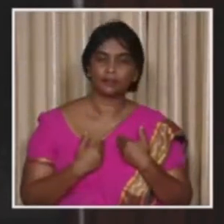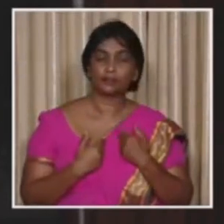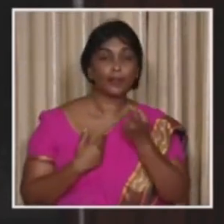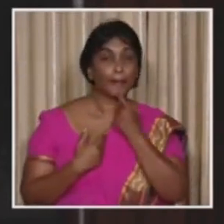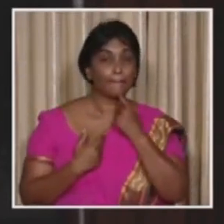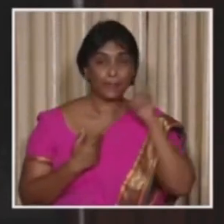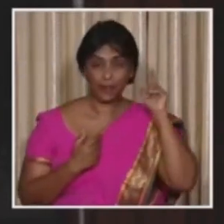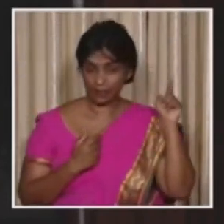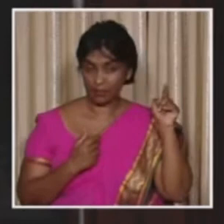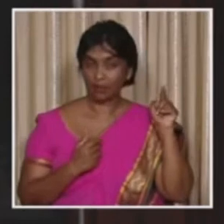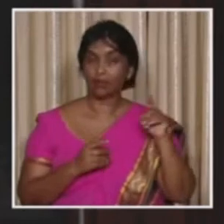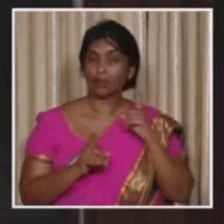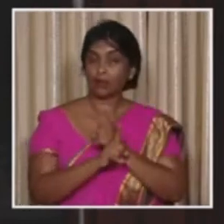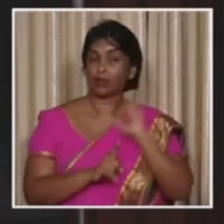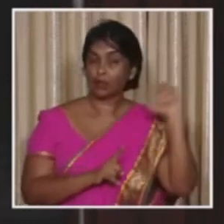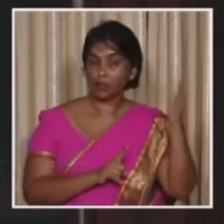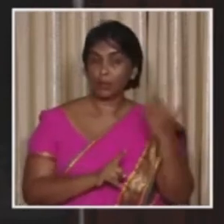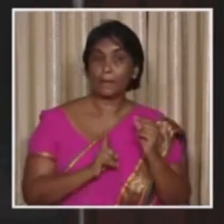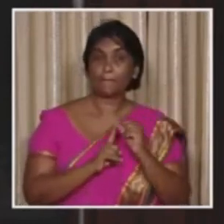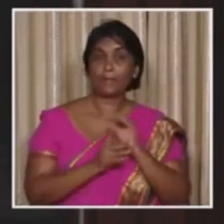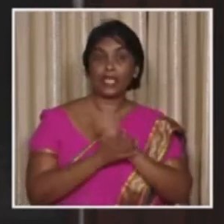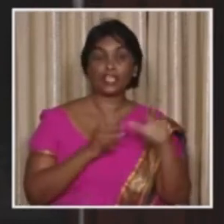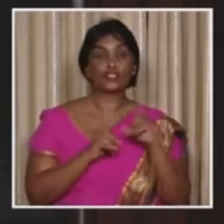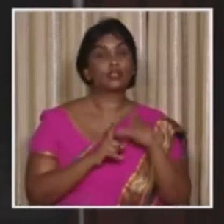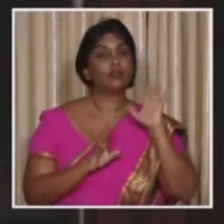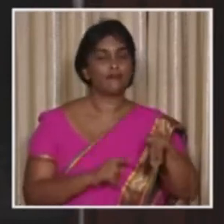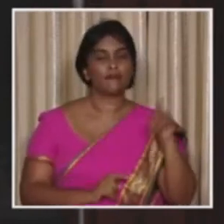ෆින්ලන්ඩ් රටේ හැම ගුරුවරයෙකුටම PhD එකක් තියෙනවා.